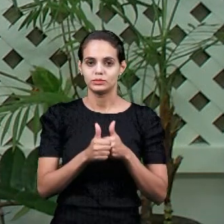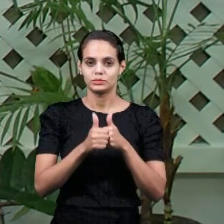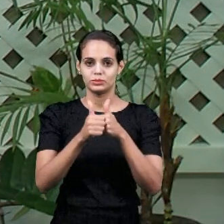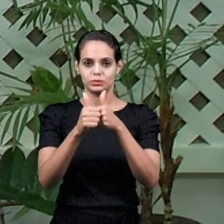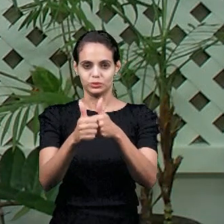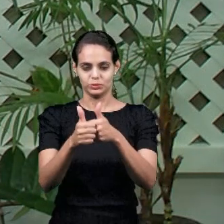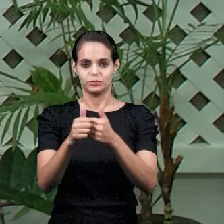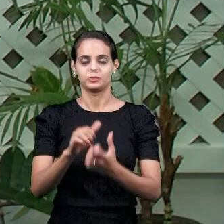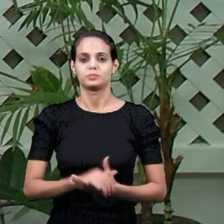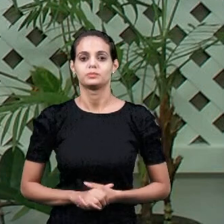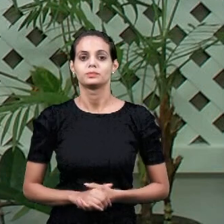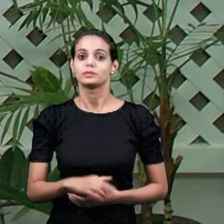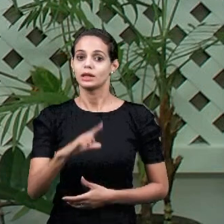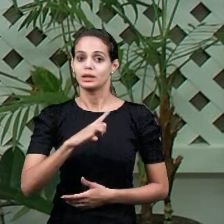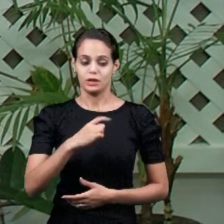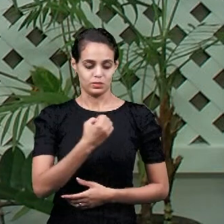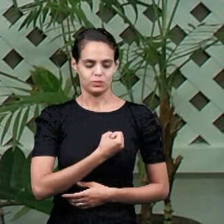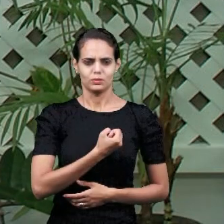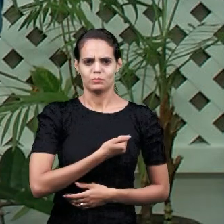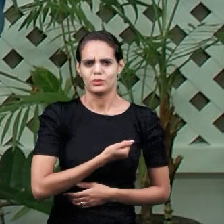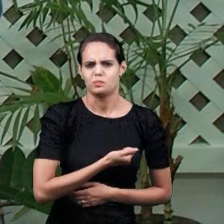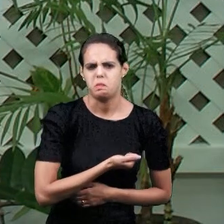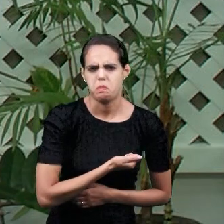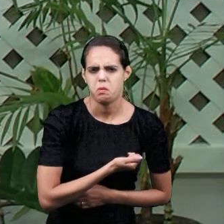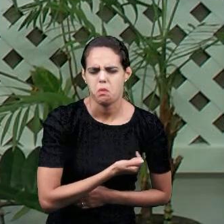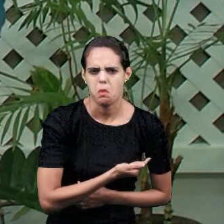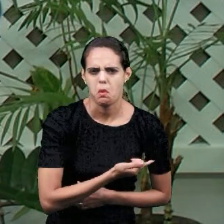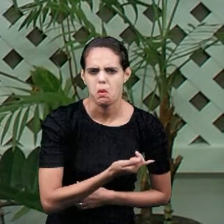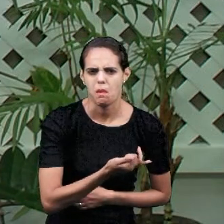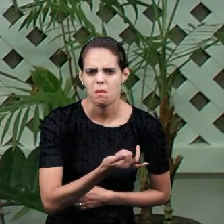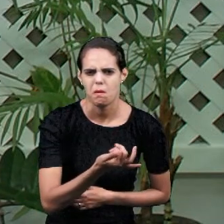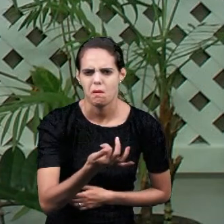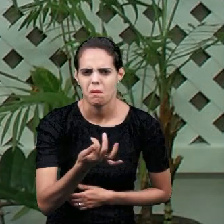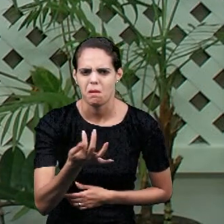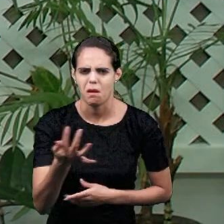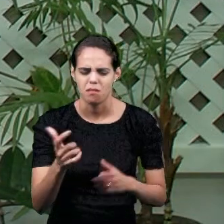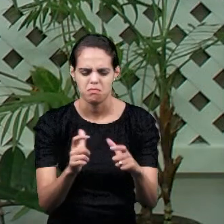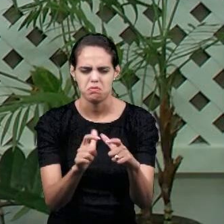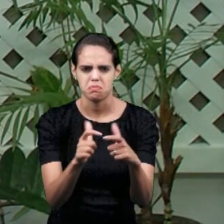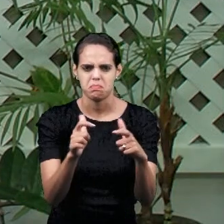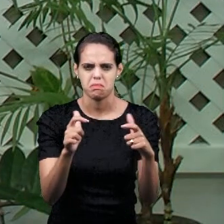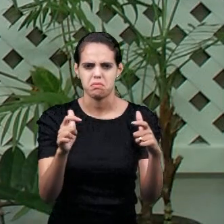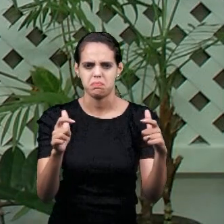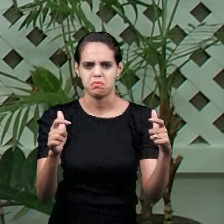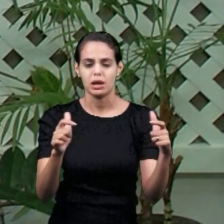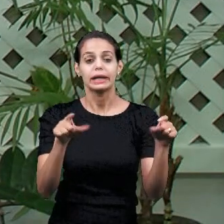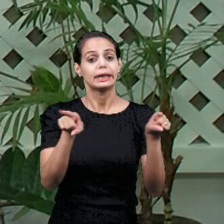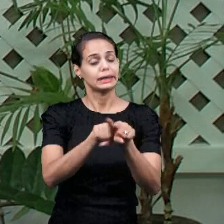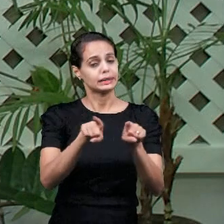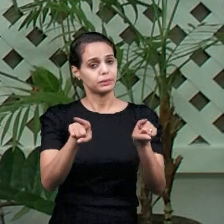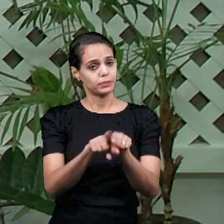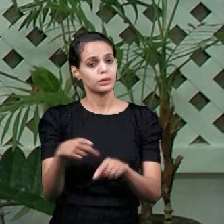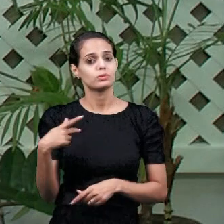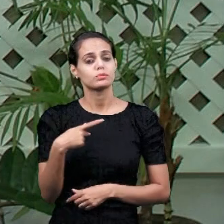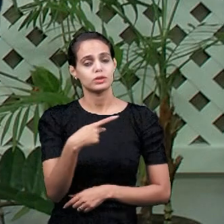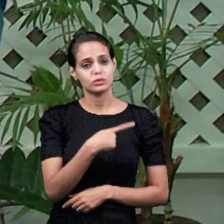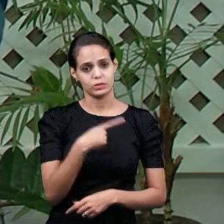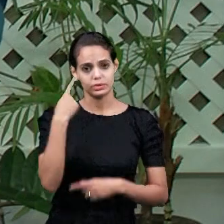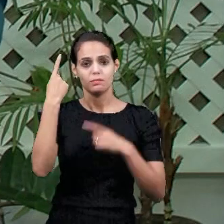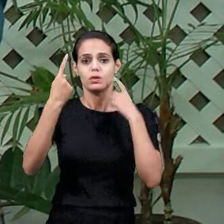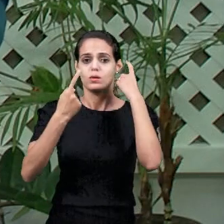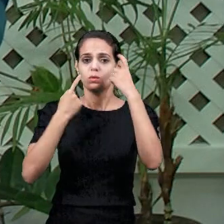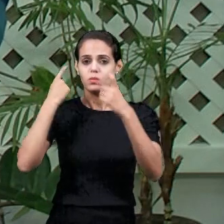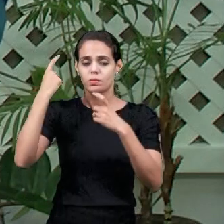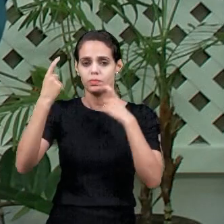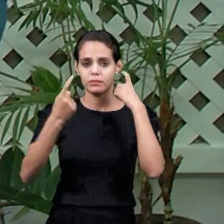grandi exponentiellement. Donc, il y a une attention, préoccupation des pasteurs, la doctrine. Pour ce